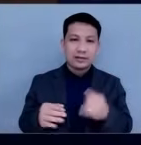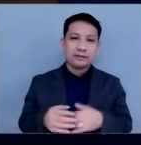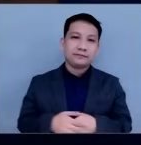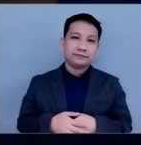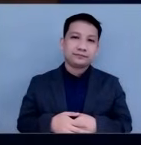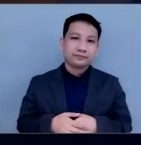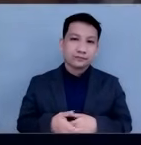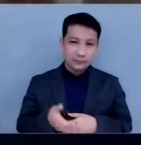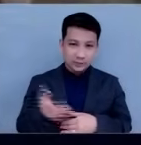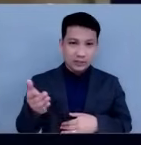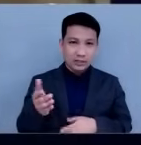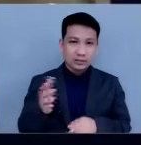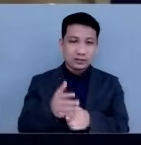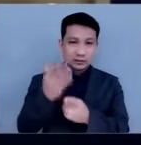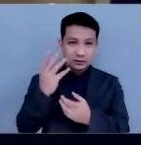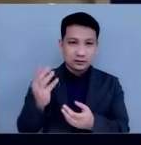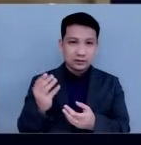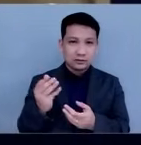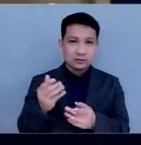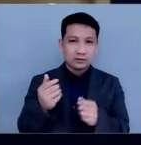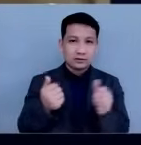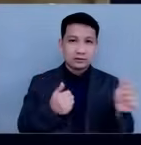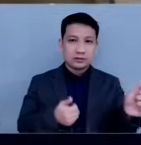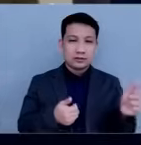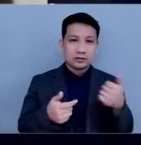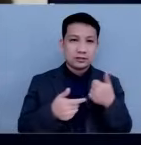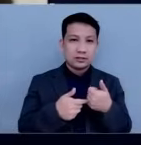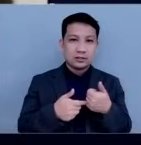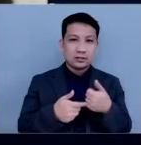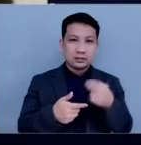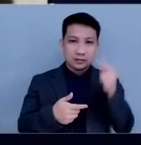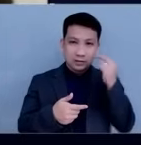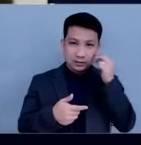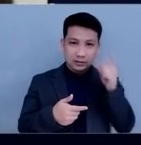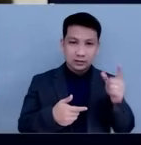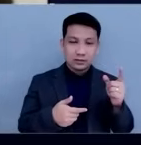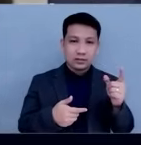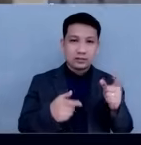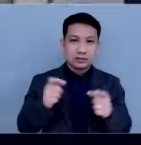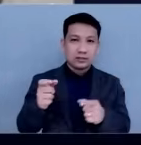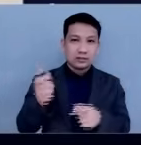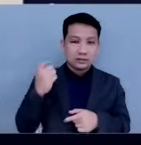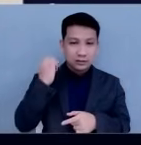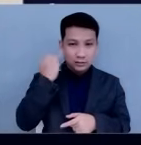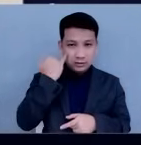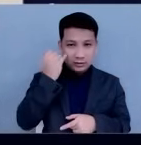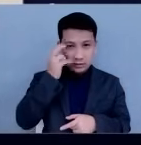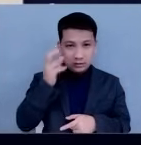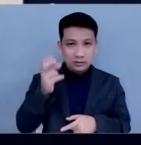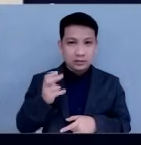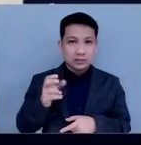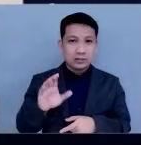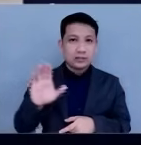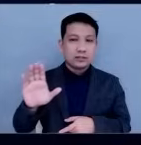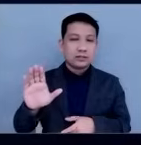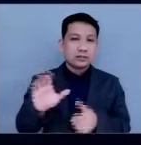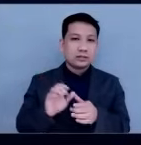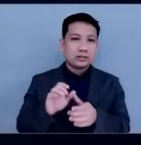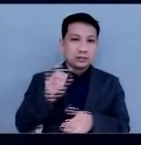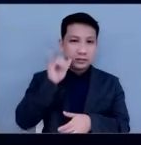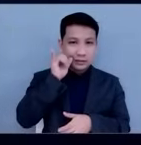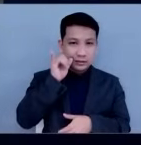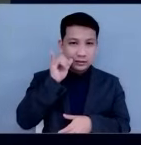Trending naman ngayon ang pag-unfollow umano ng aktres na si Nadine Lustre sa ex niyang si James Reed at nobya nito na si Isa